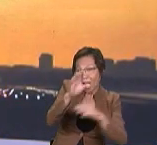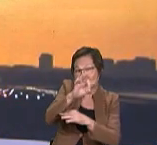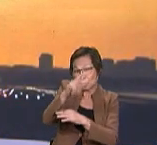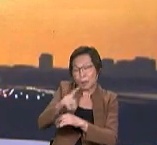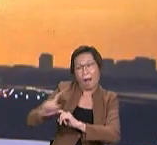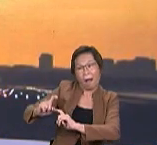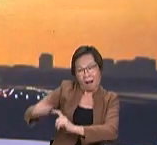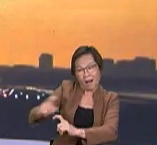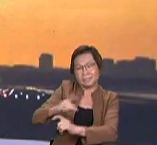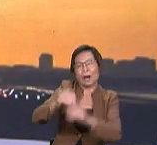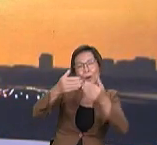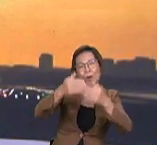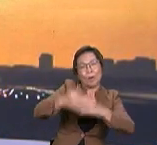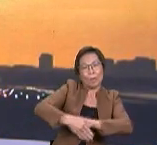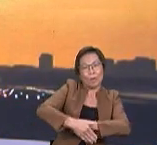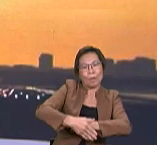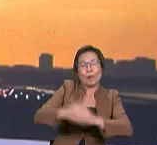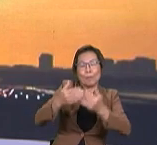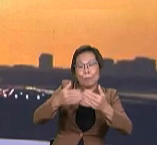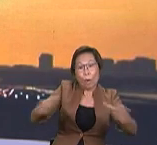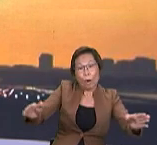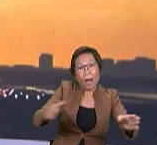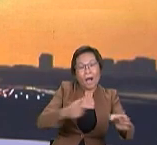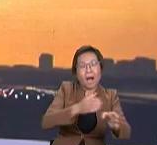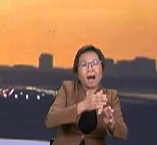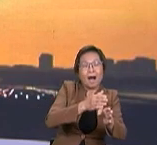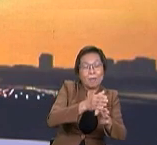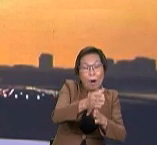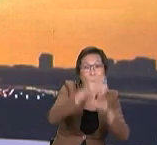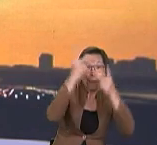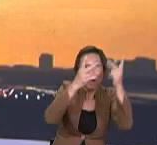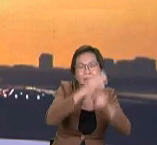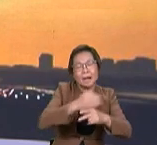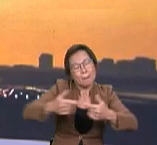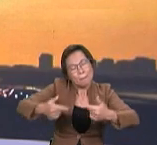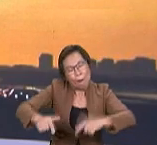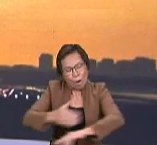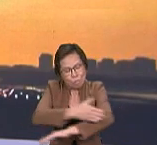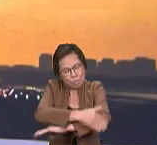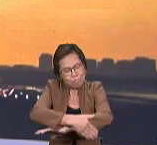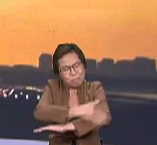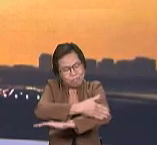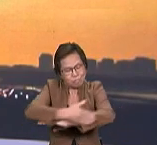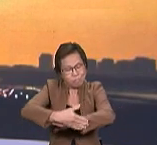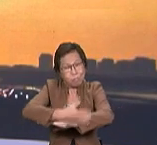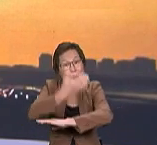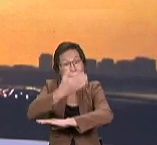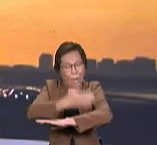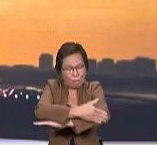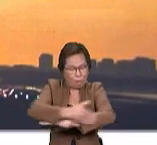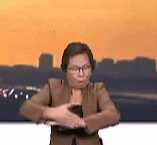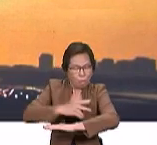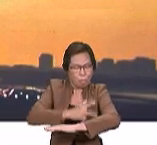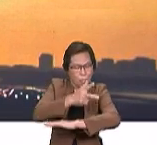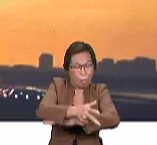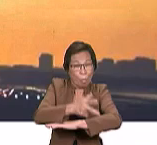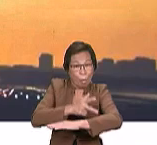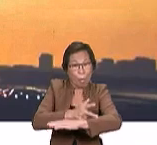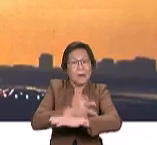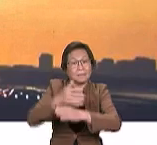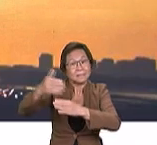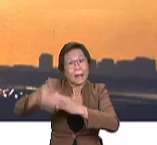diberikan selain pembukaan semula sektor pelancongan dan kebenaran rentas negeri selepas negara mencapai 90%